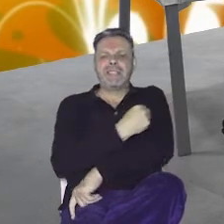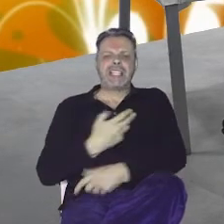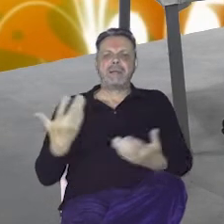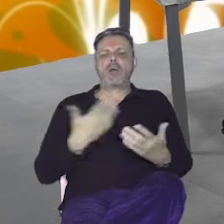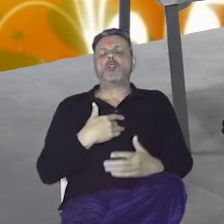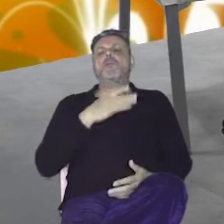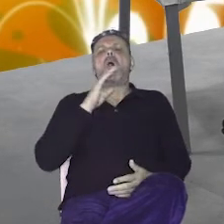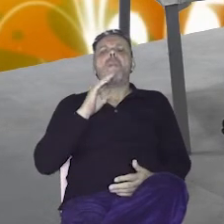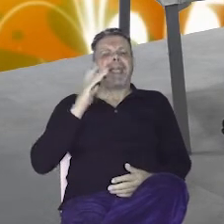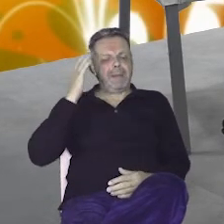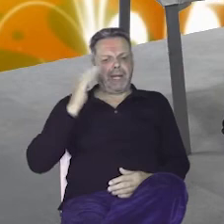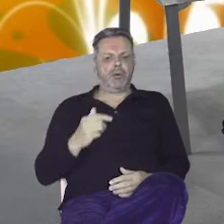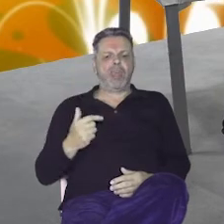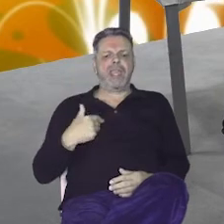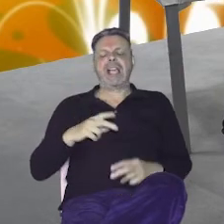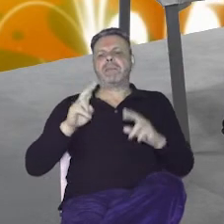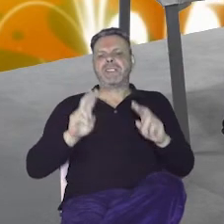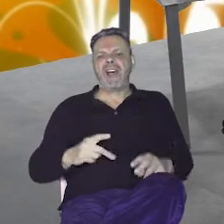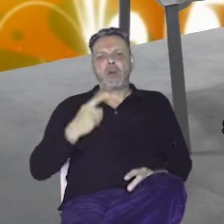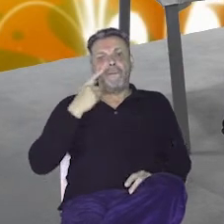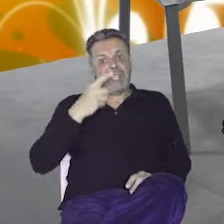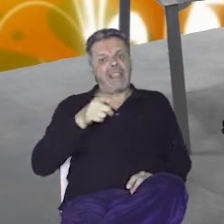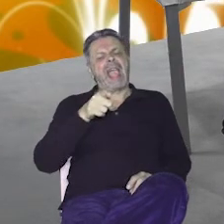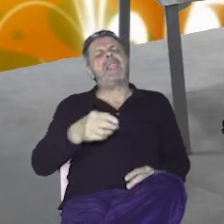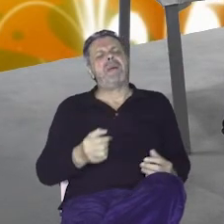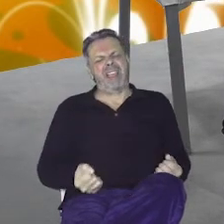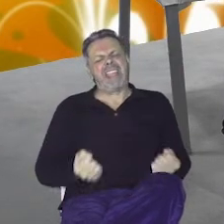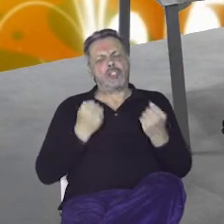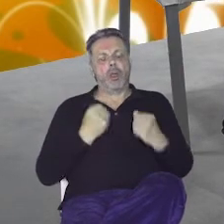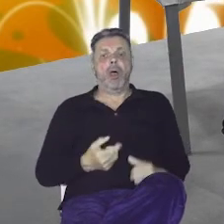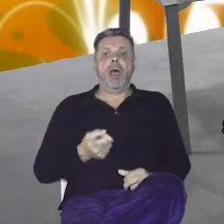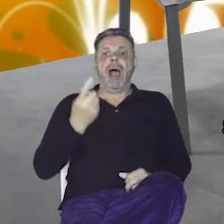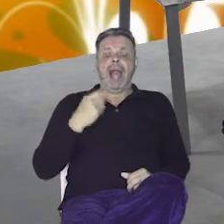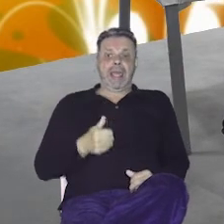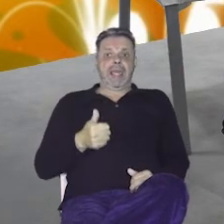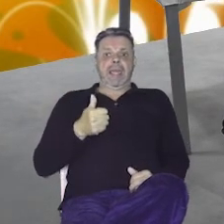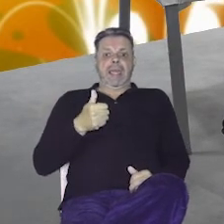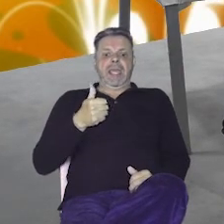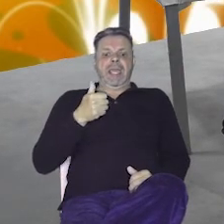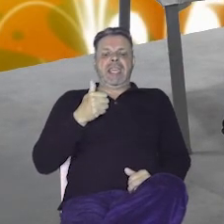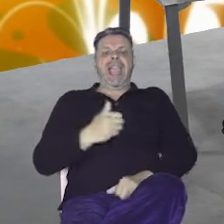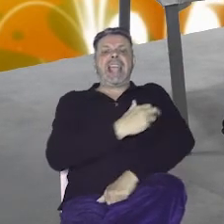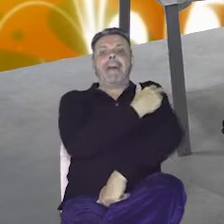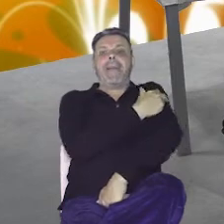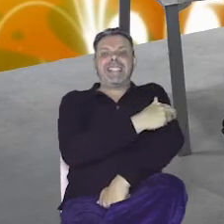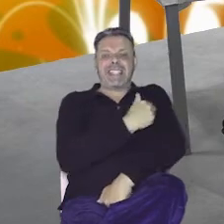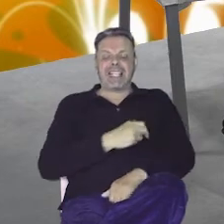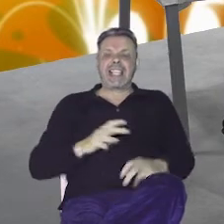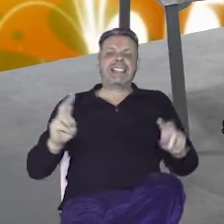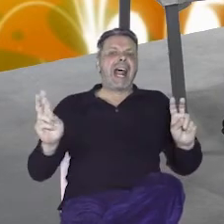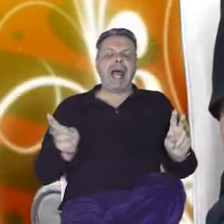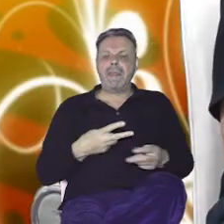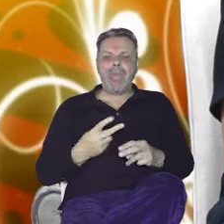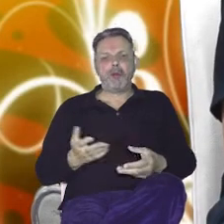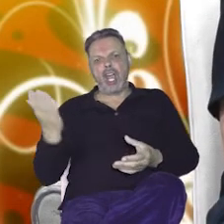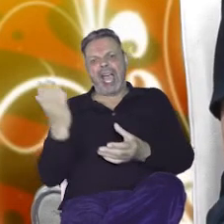majci brinule. Ja sam zaista vidjela da je njima tamo teško. Ali jedna jedna medicinska sestra ne može adekvatno